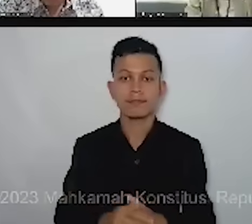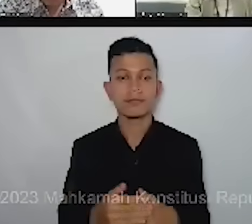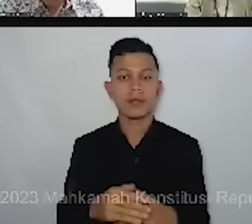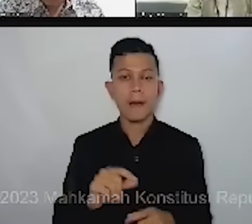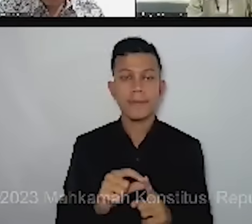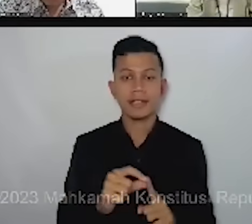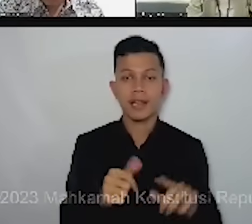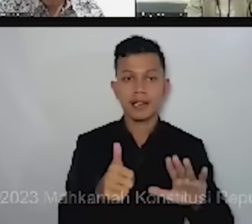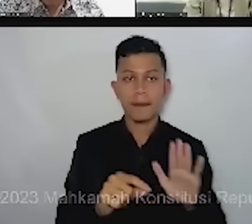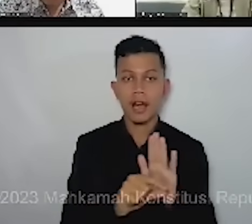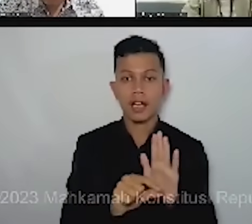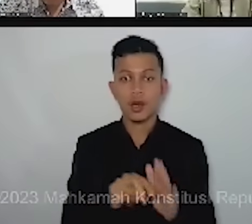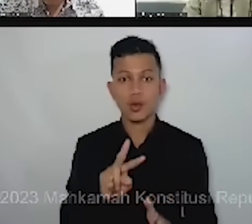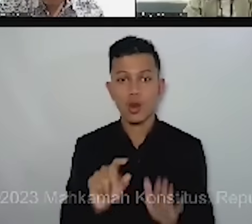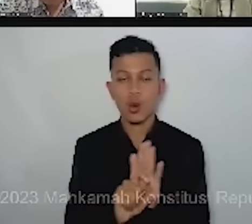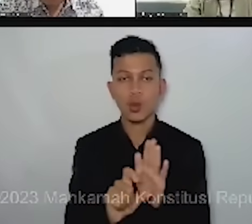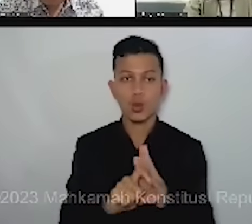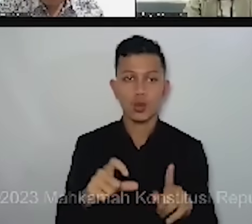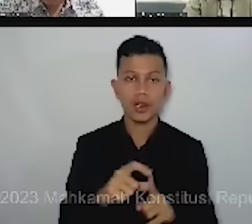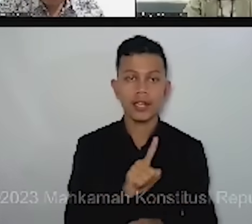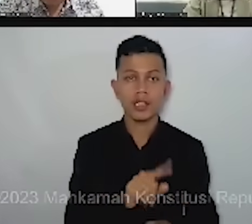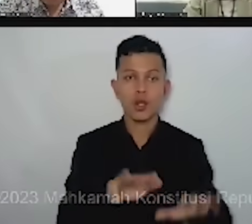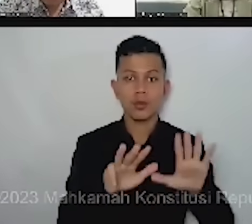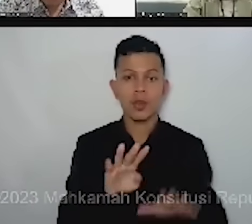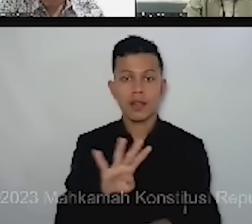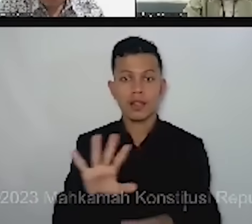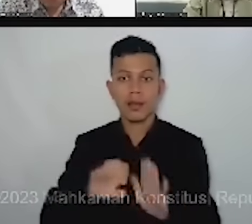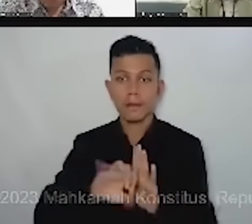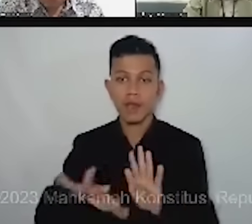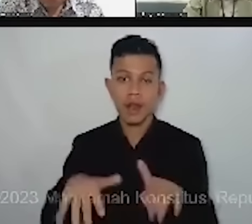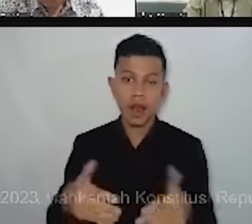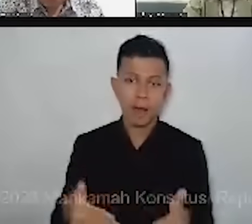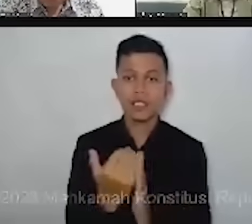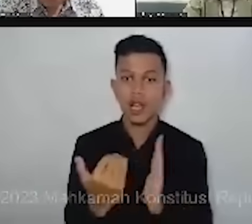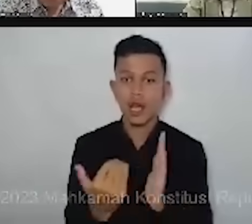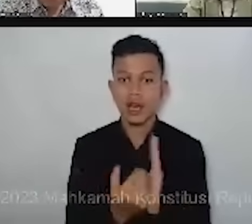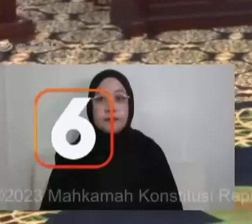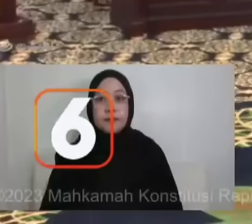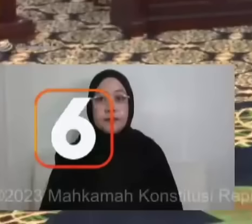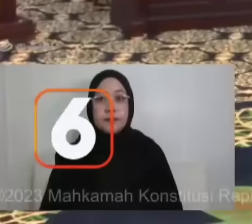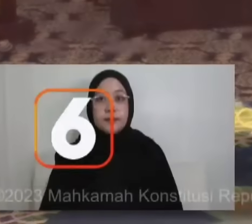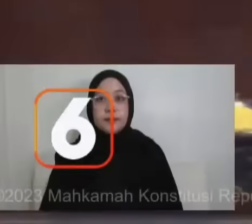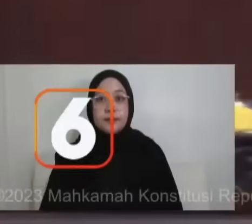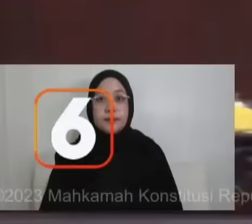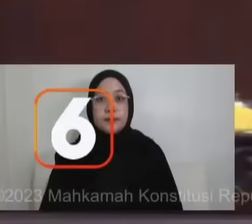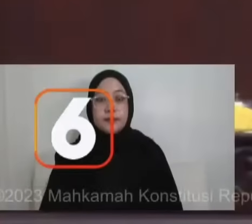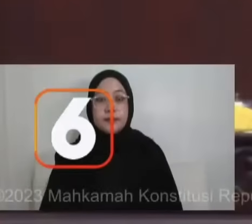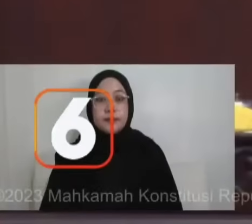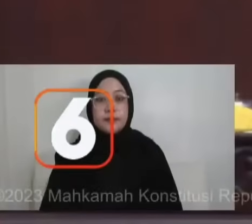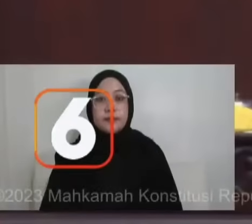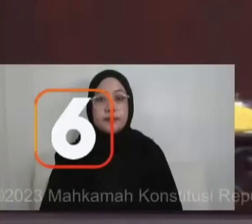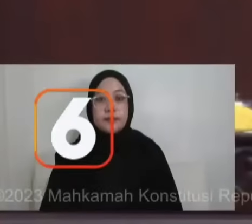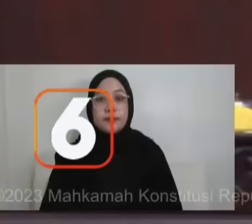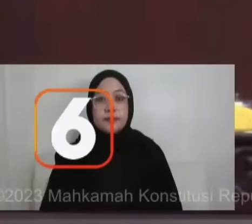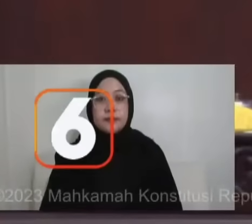sebelumnya Mahkamah Konstitusi menolak gugatan batas usia calon presiden dan calon wakil presiden dalam gugatannya MK